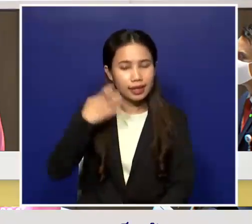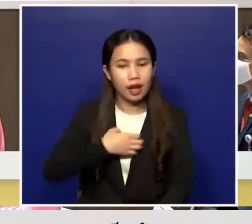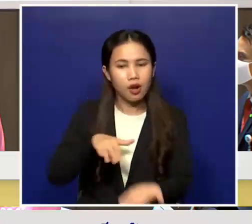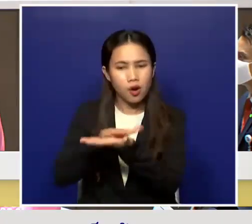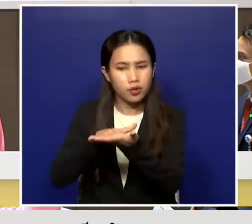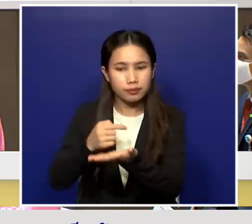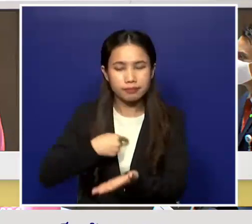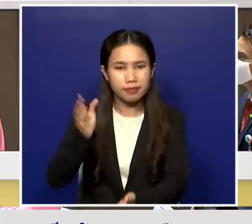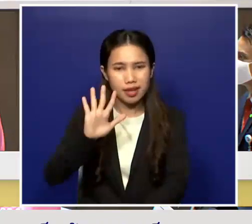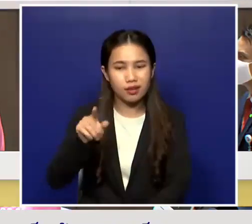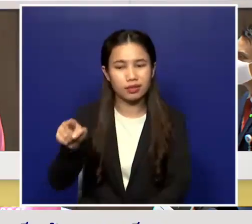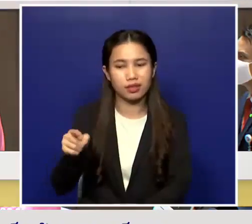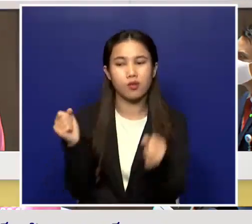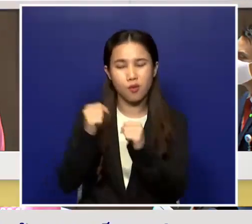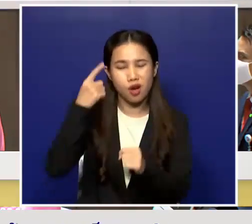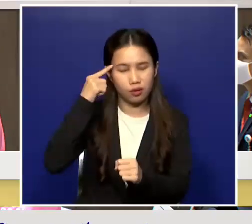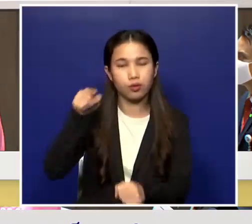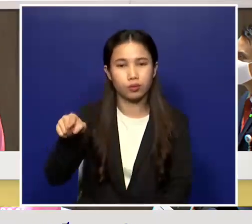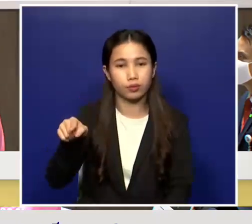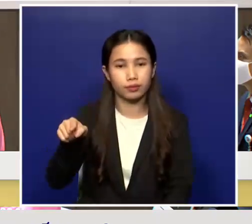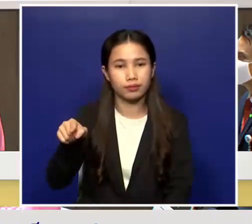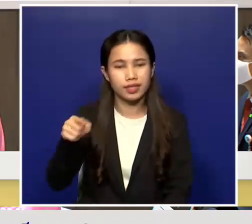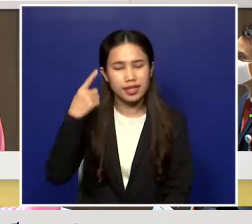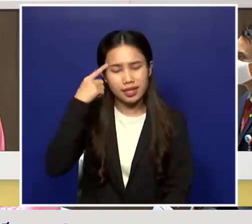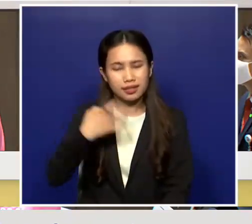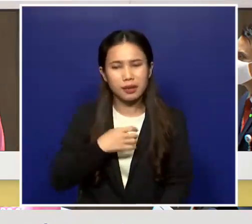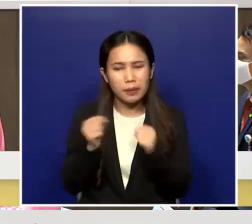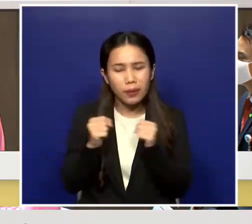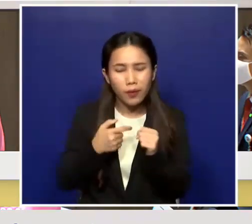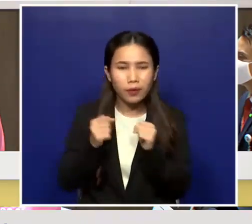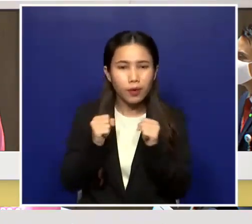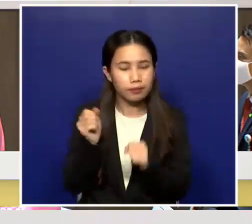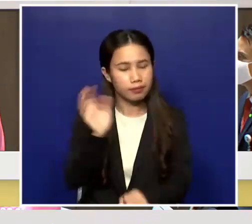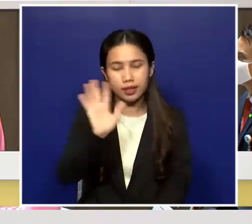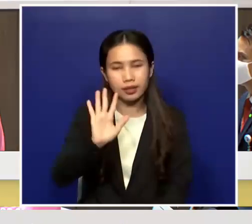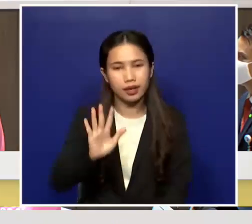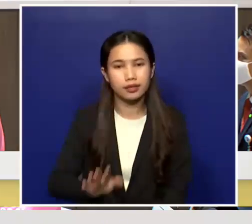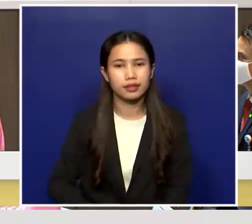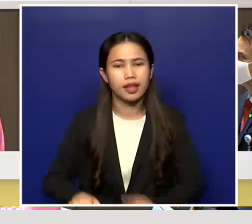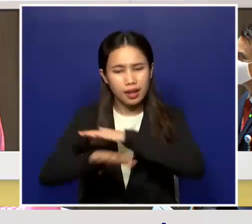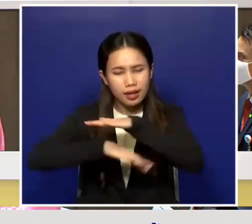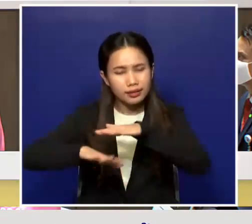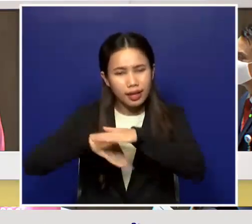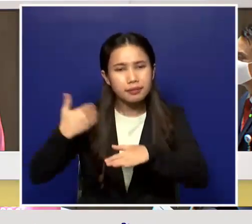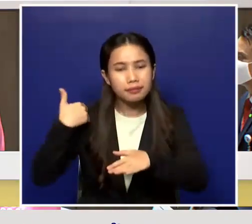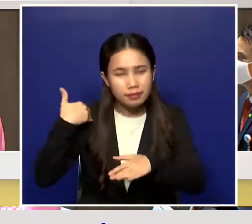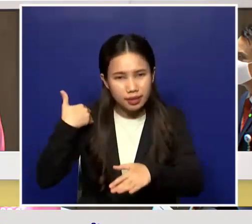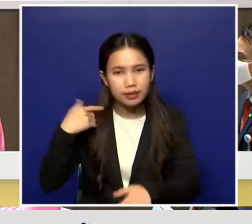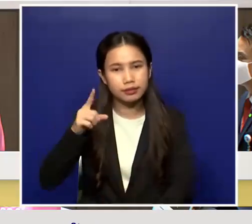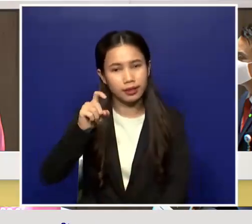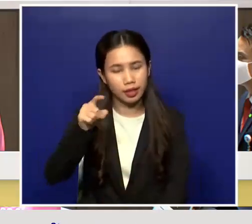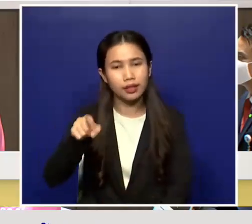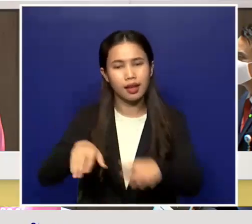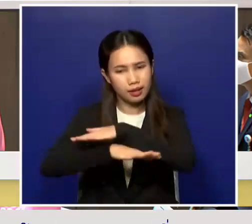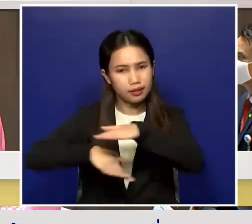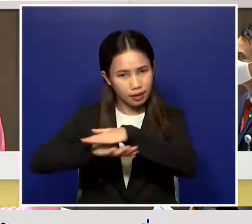ที่แท้มึงก็กลัวตัวสั่นแล้วกูรู้อย่ามาแกล้งเพราะว่าหลักฐานมันปรากฏออกมาเนี่ยมันตายเดี้ยงเลยตายเป็นโ